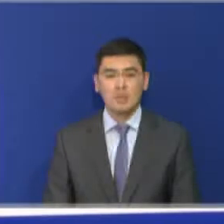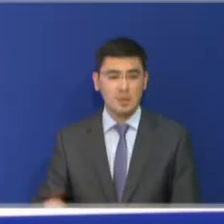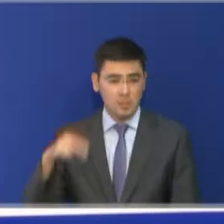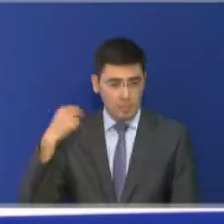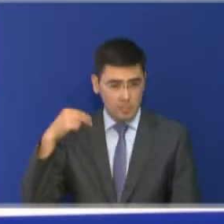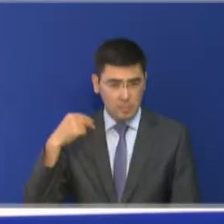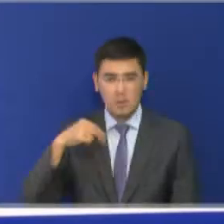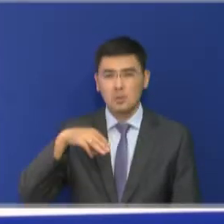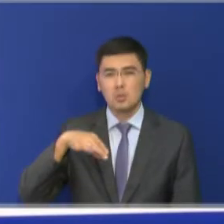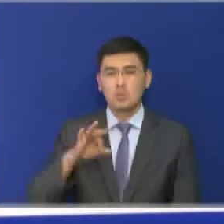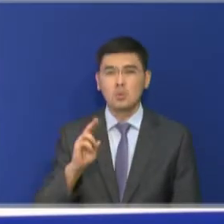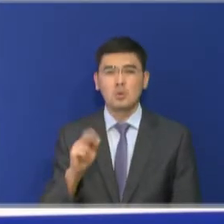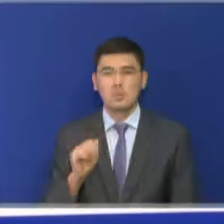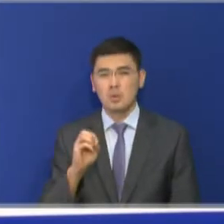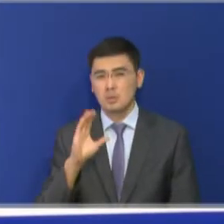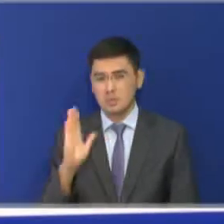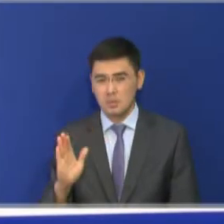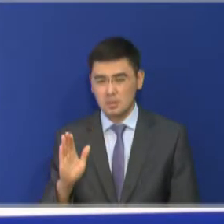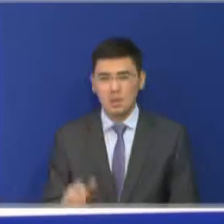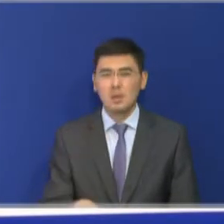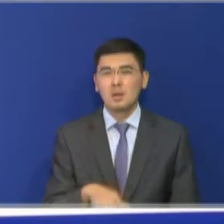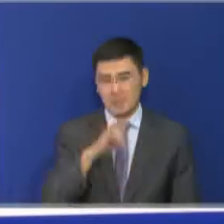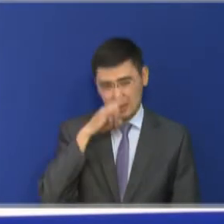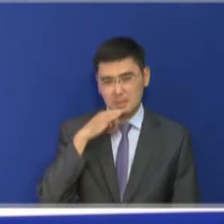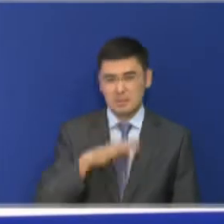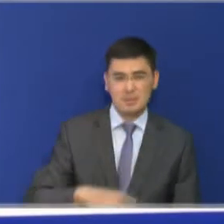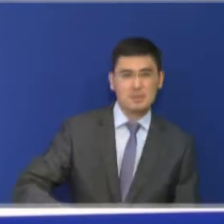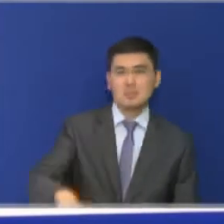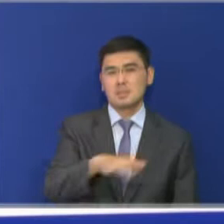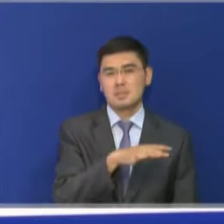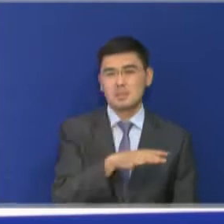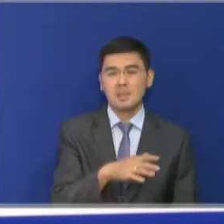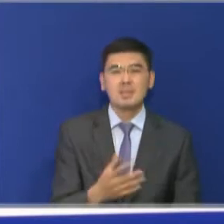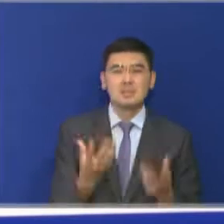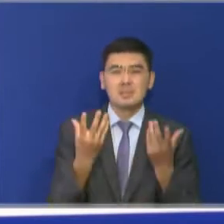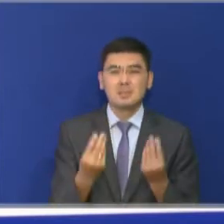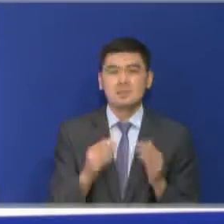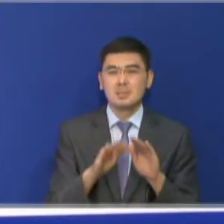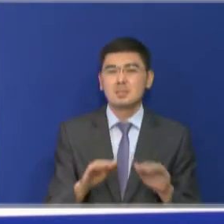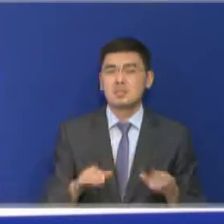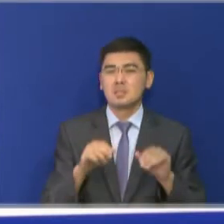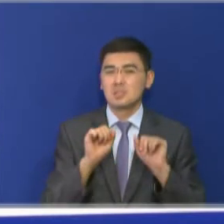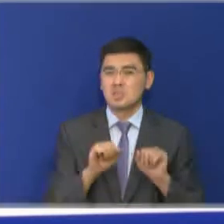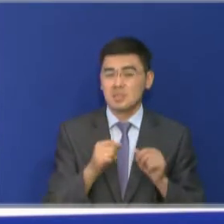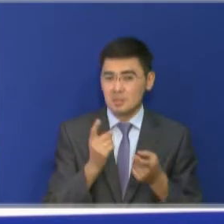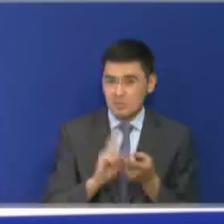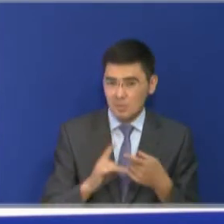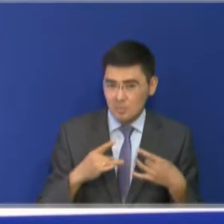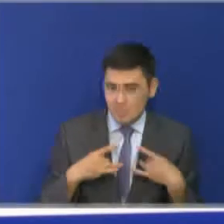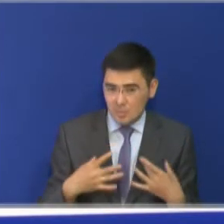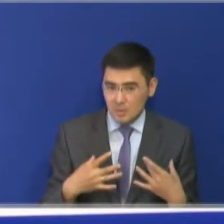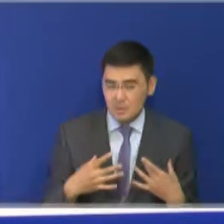Президент Касым Жомарт Токаев барша қазақстандық балаларды бүгінгі халықаралық мерекелермен құттықтады. Ол Твиттер